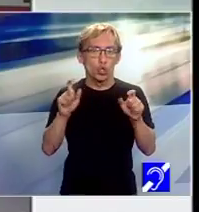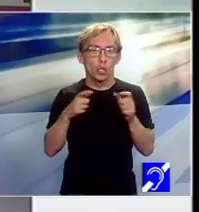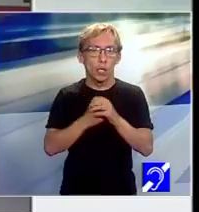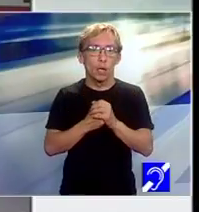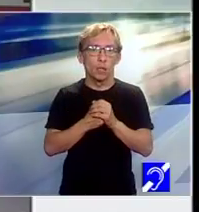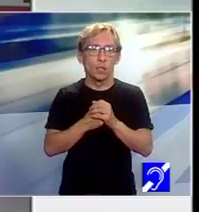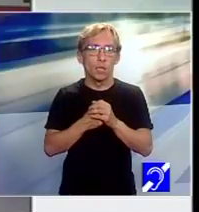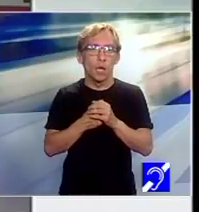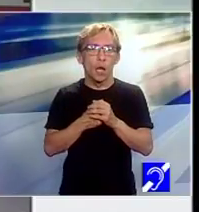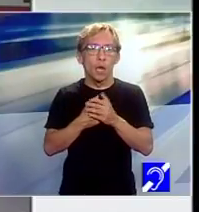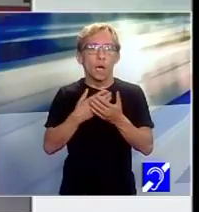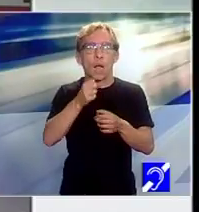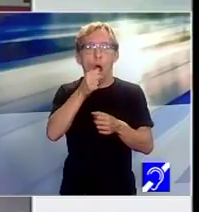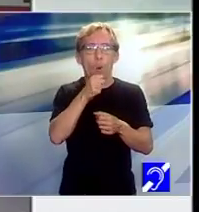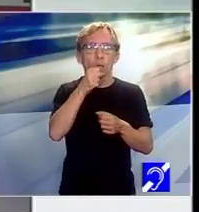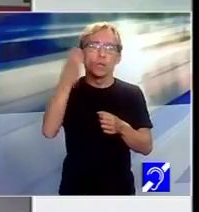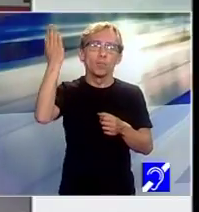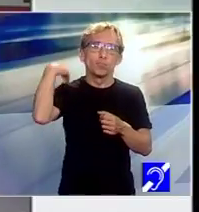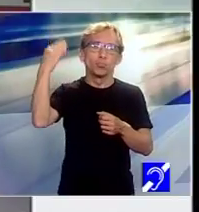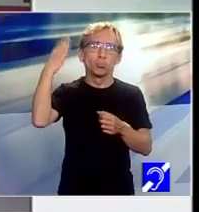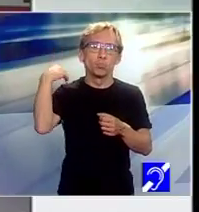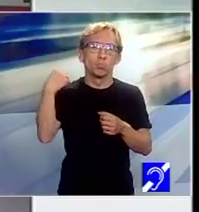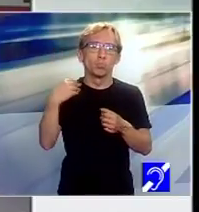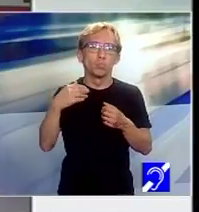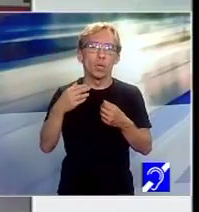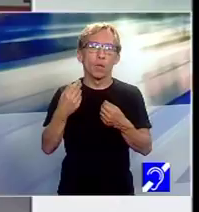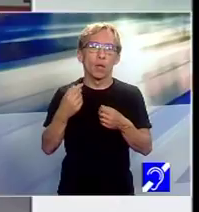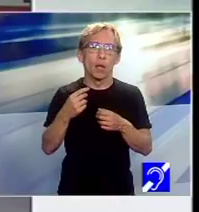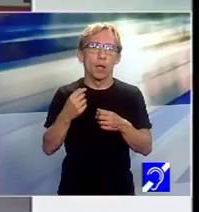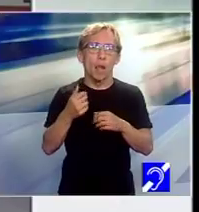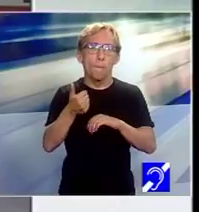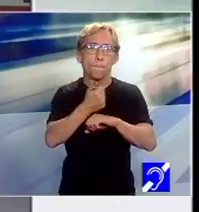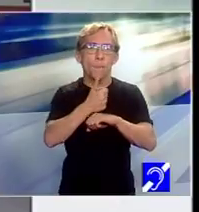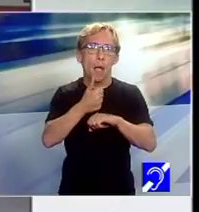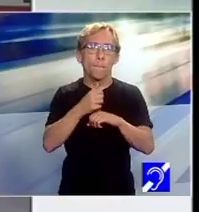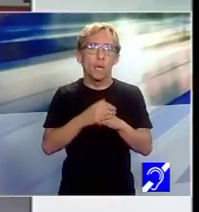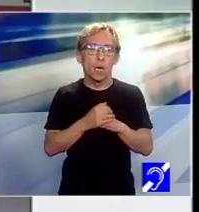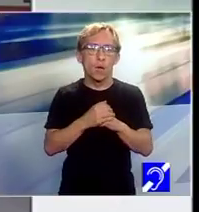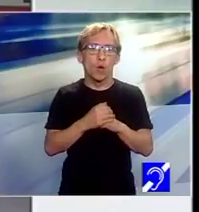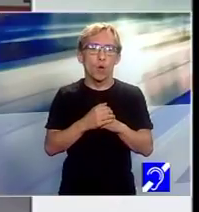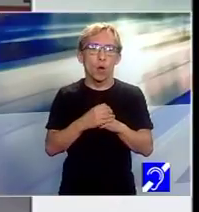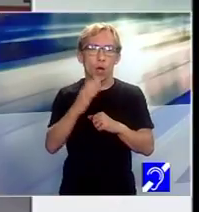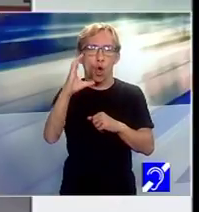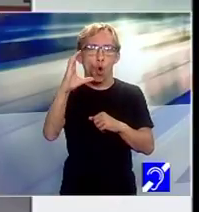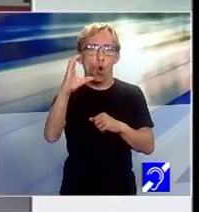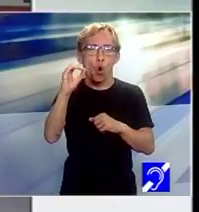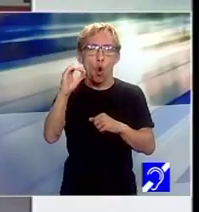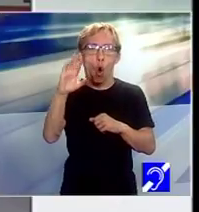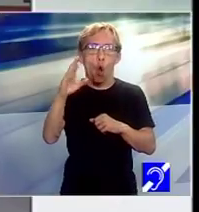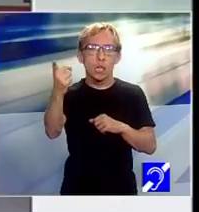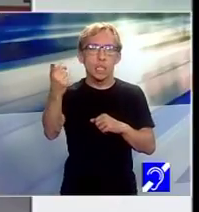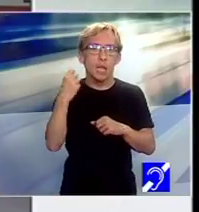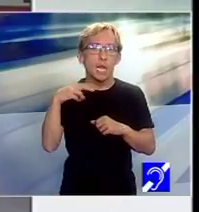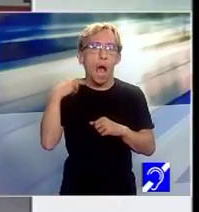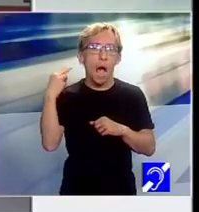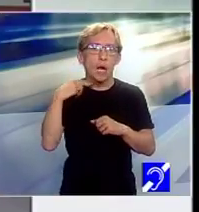și pe cei care au cântat în premieră mondială această lucrare. E vorba de Cor Cardiff. Deci veți avea și invitați. Da, un cor din Anglia care îmi face